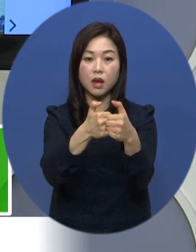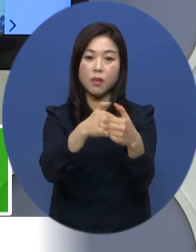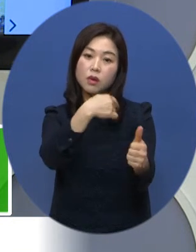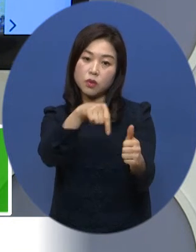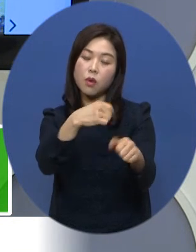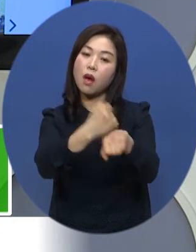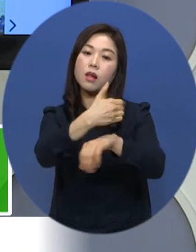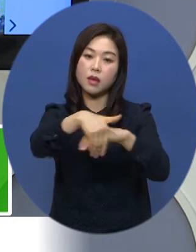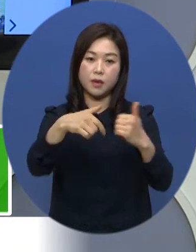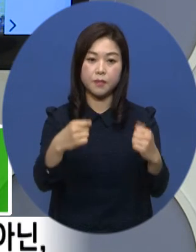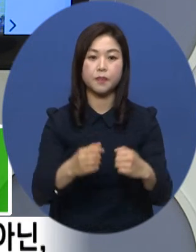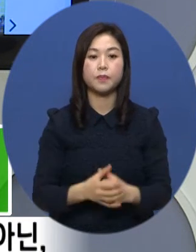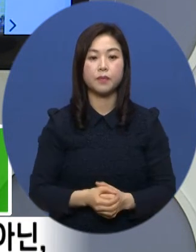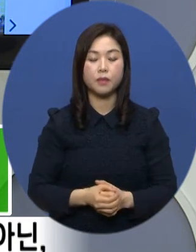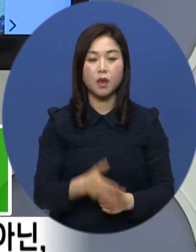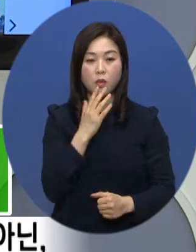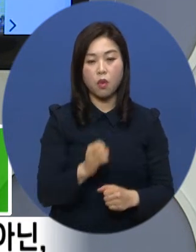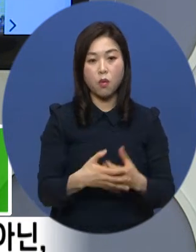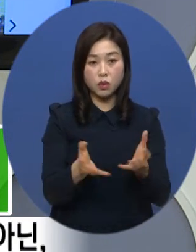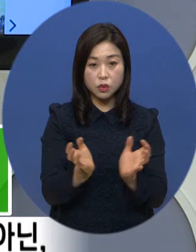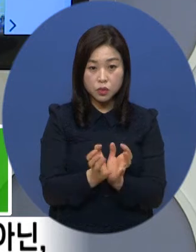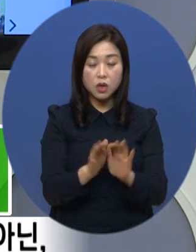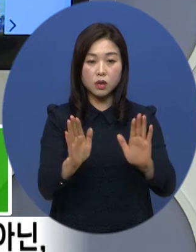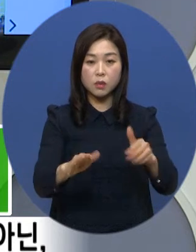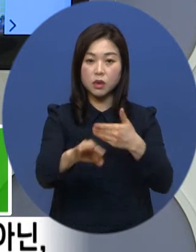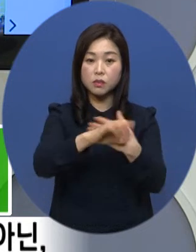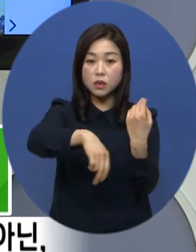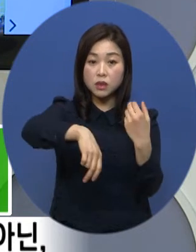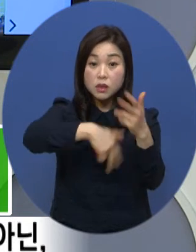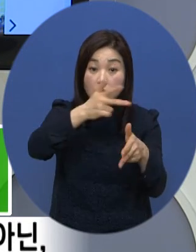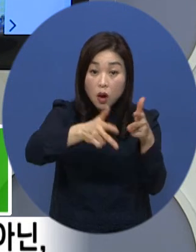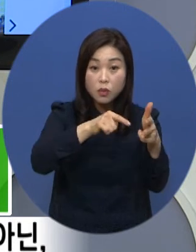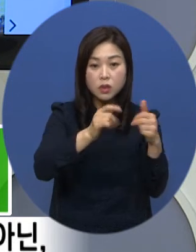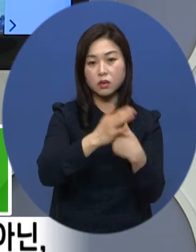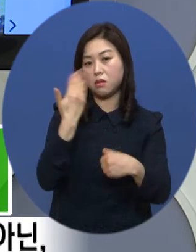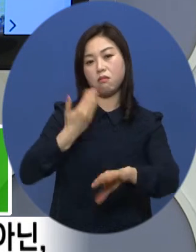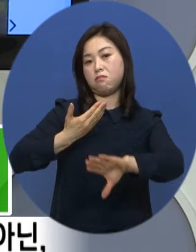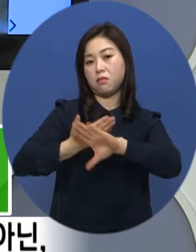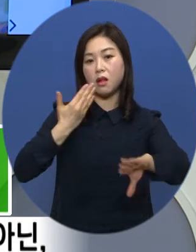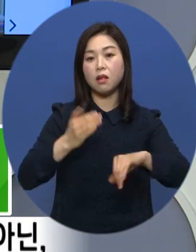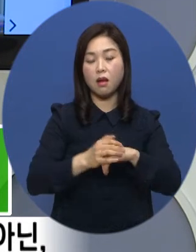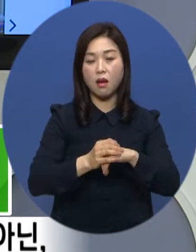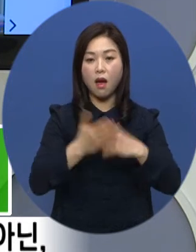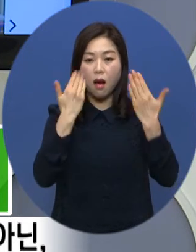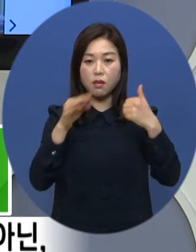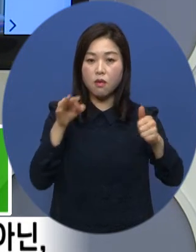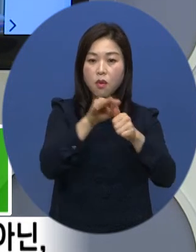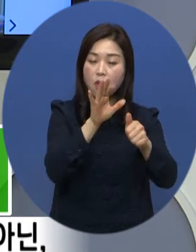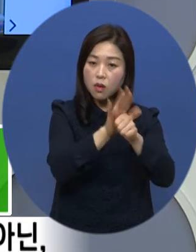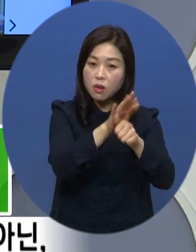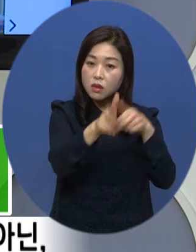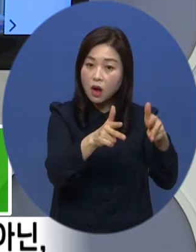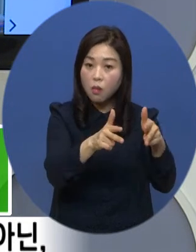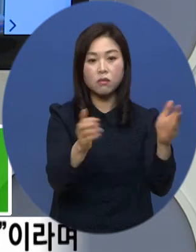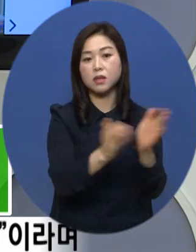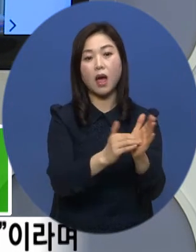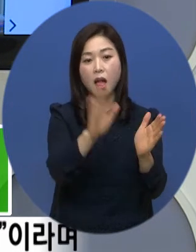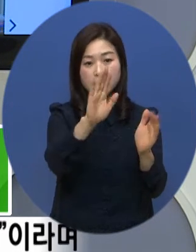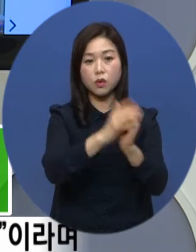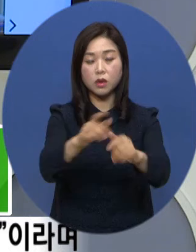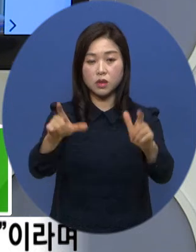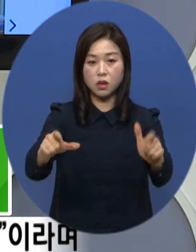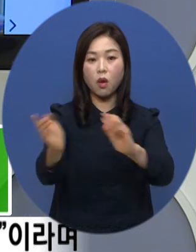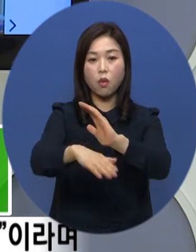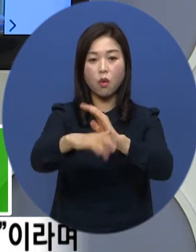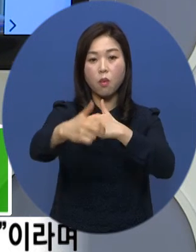예정입니다 복음 복지부는 이번 시범사업은 기존과 달리 단순한 장학금 지급 사업이 아닌 지역의